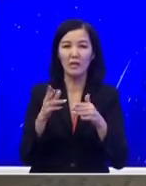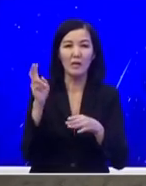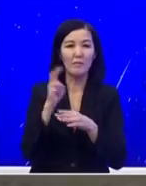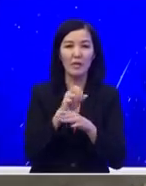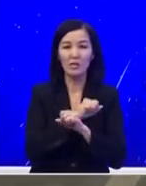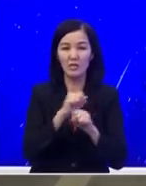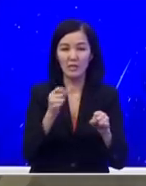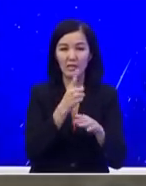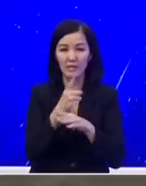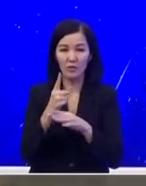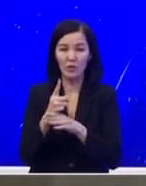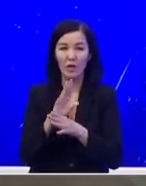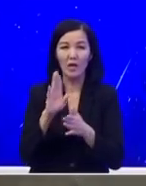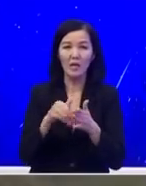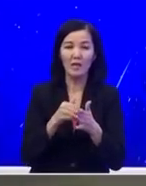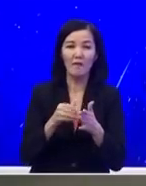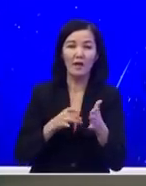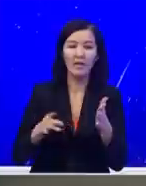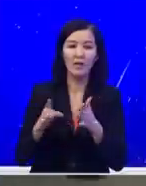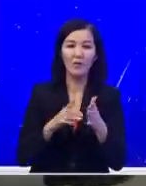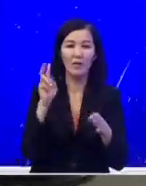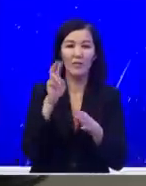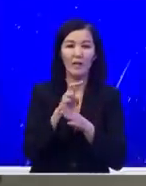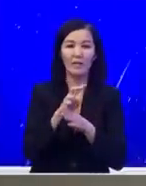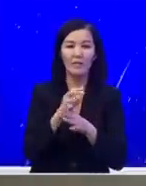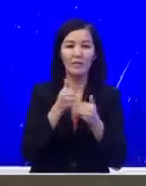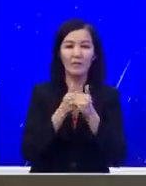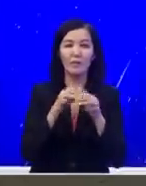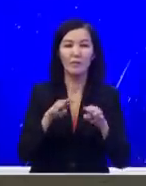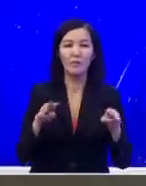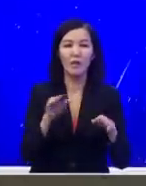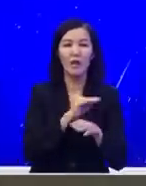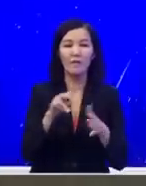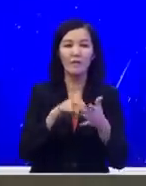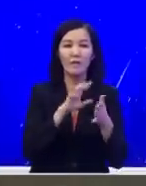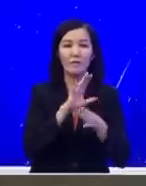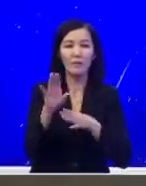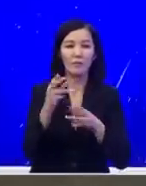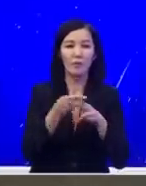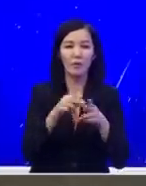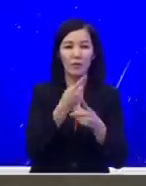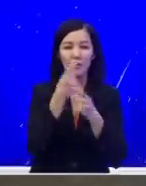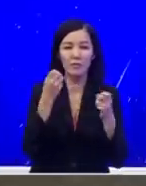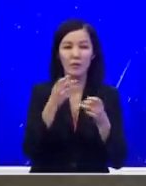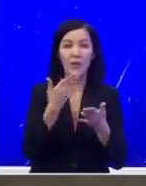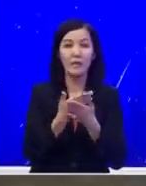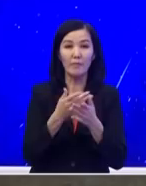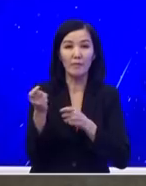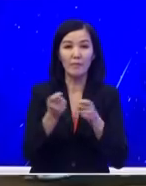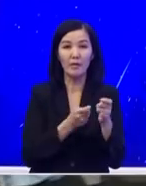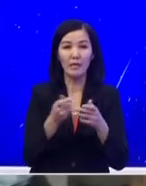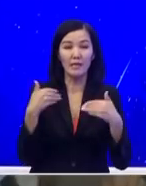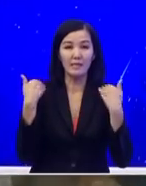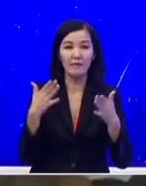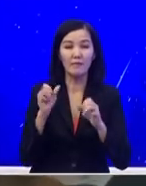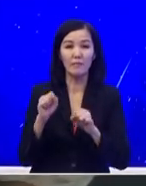приезжих. Глава региона Калабрии уже обратился к премьер-министру с официальным письмом, в котором сообщил, что если правительство не предоставит